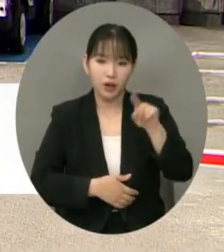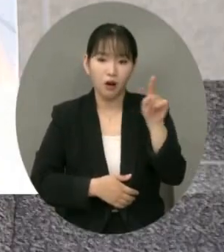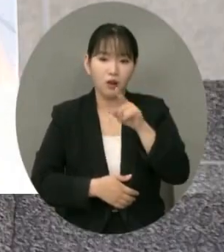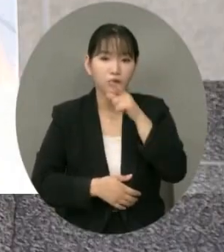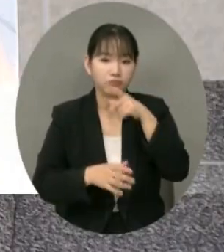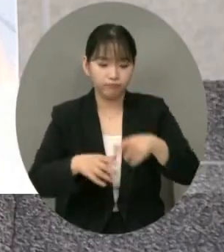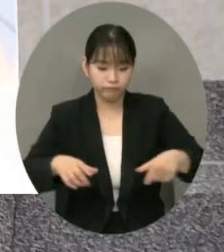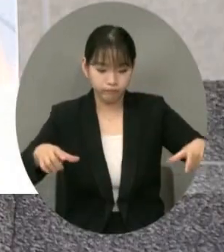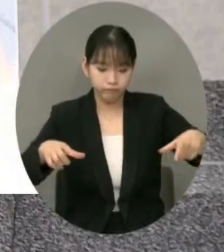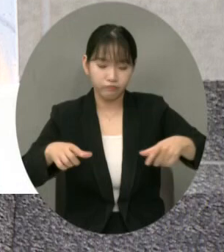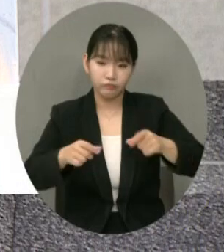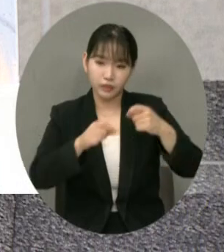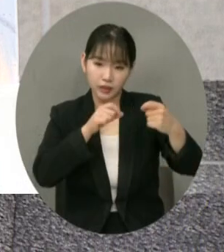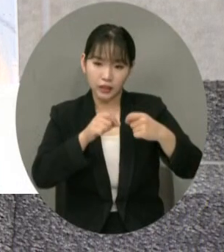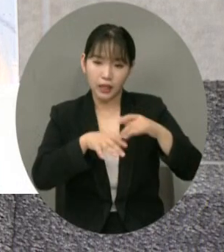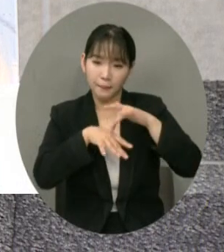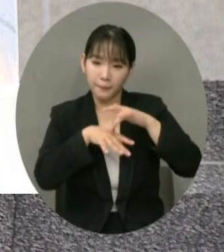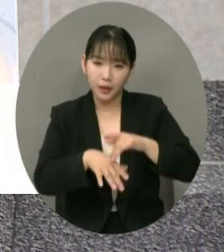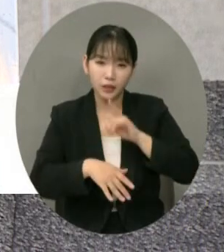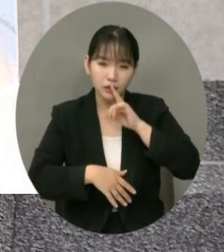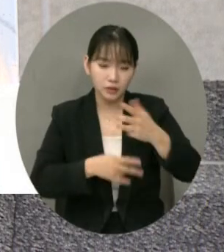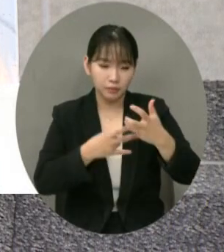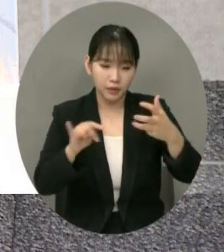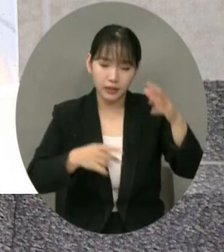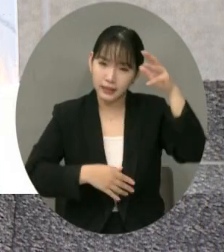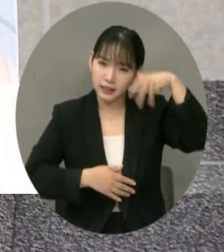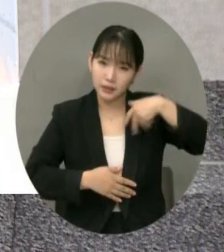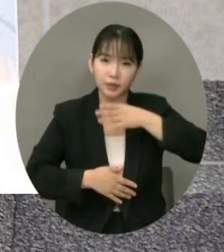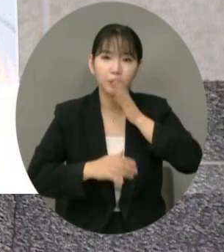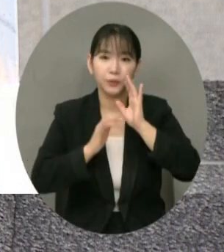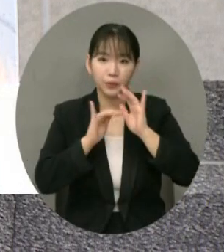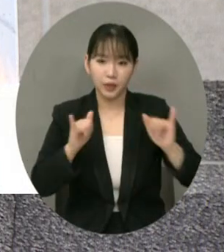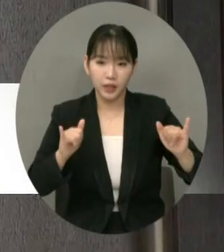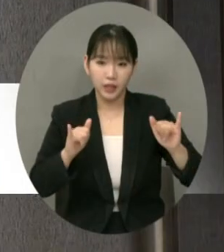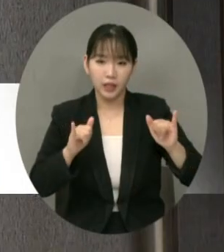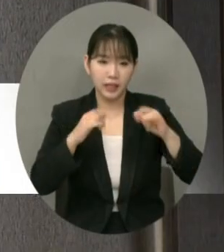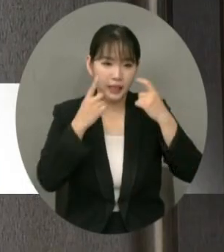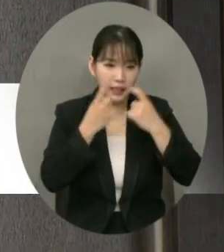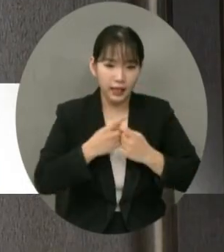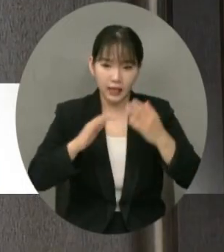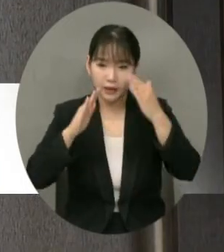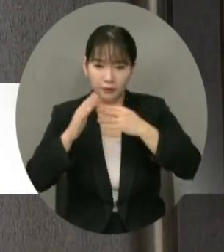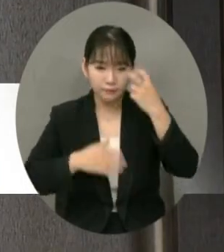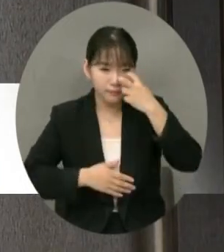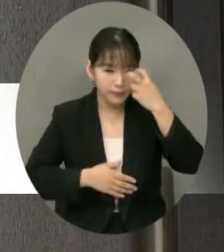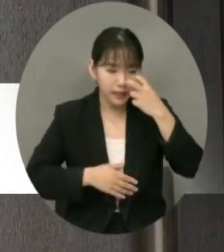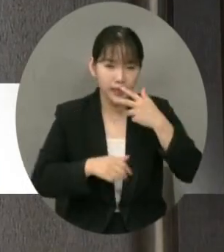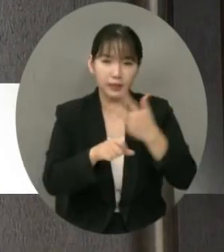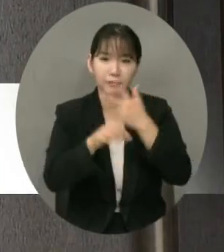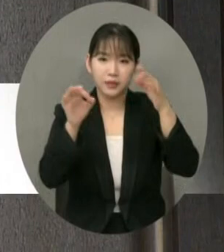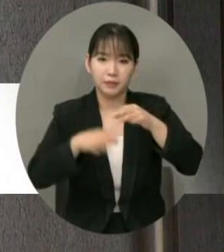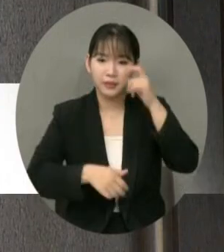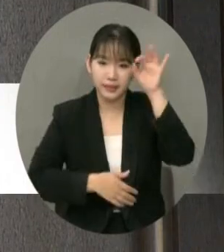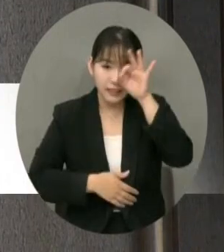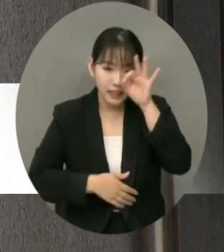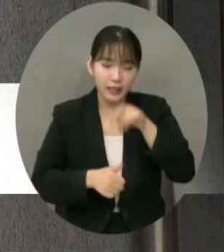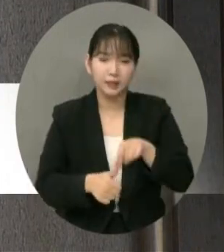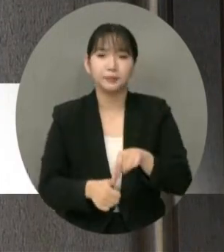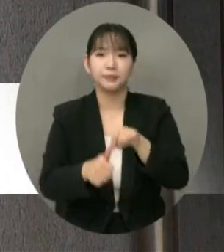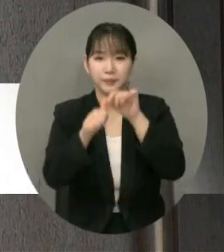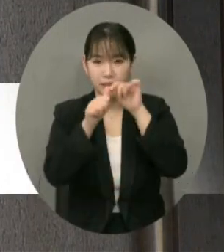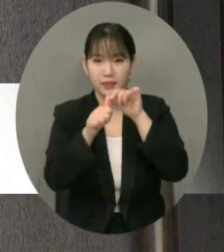배수로 인근해 실종 신고된 80대 치매 어르신이 민관 합동 수색 7시간 만에 발견돼